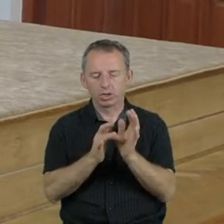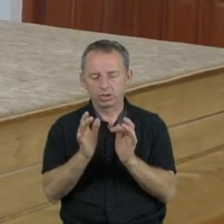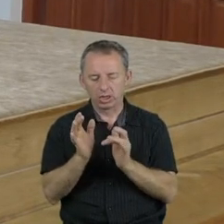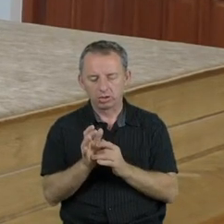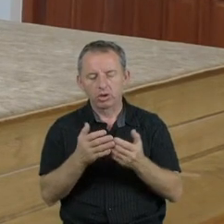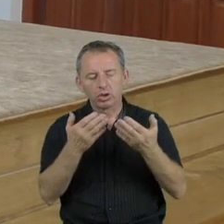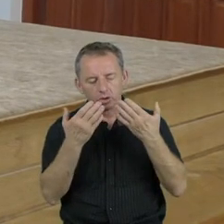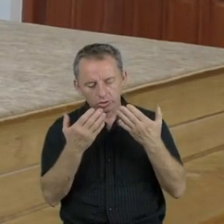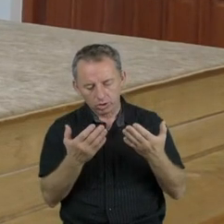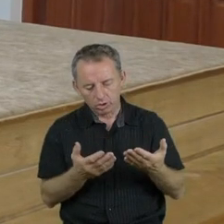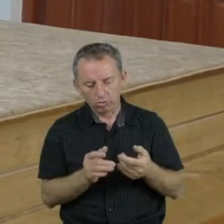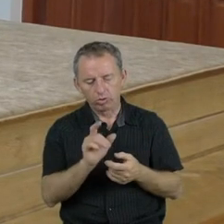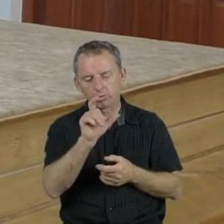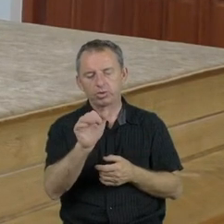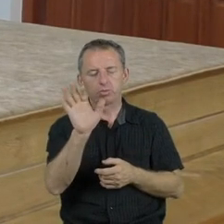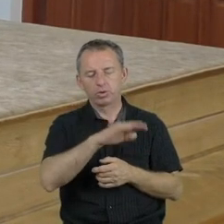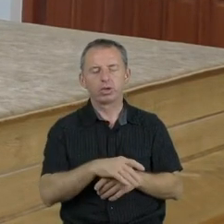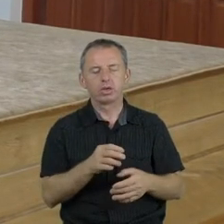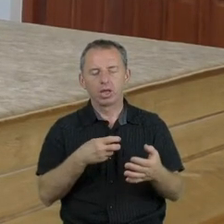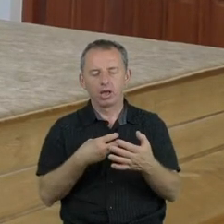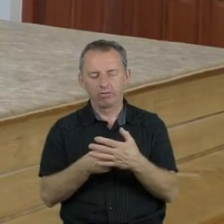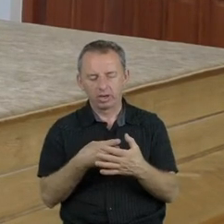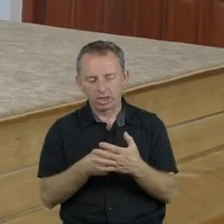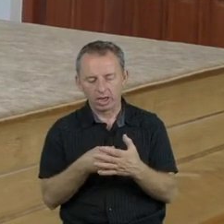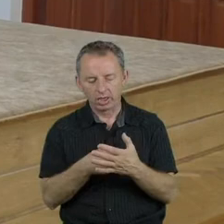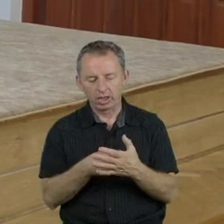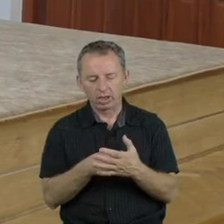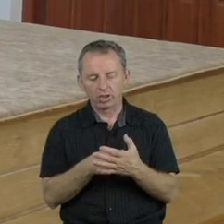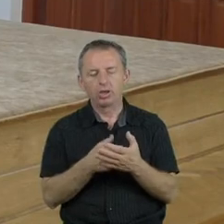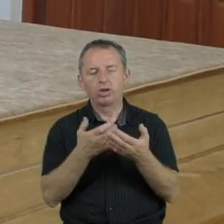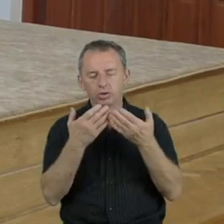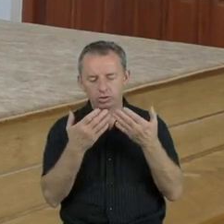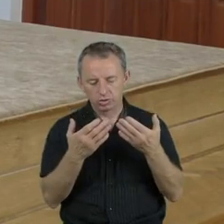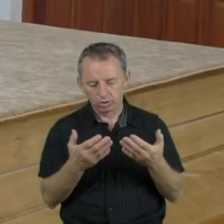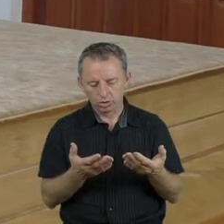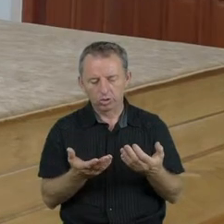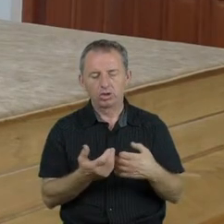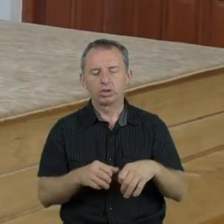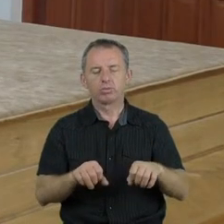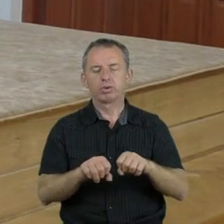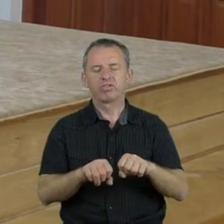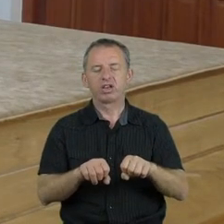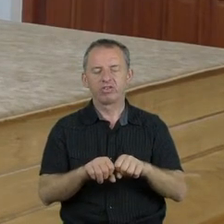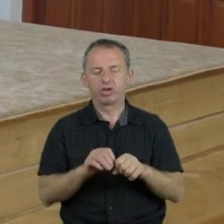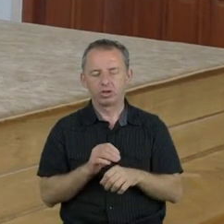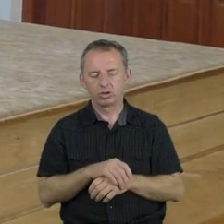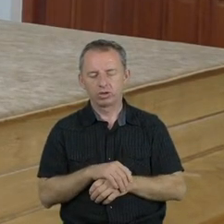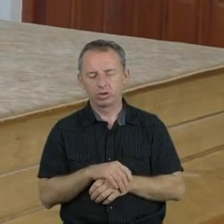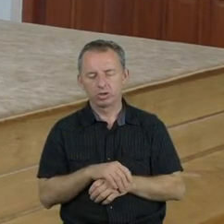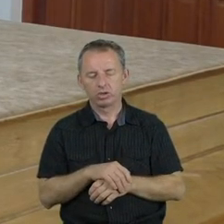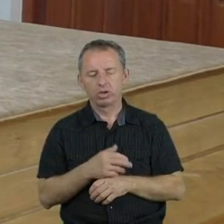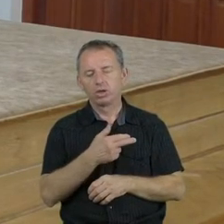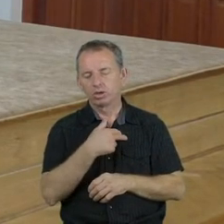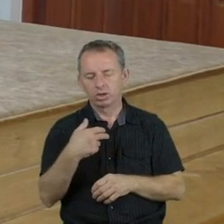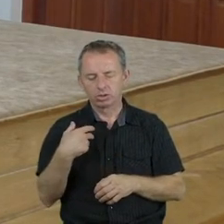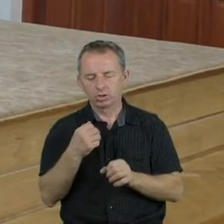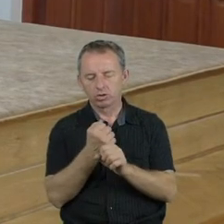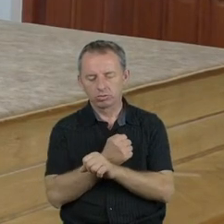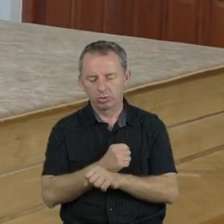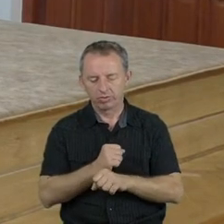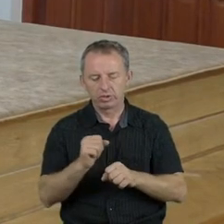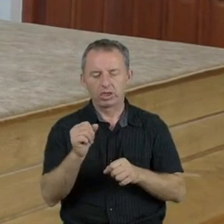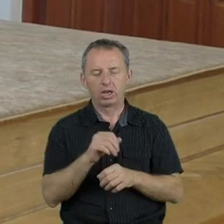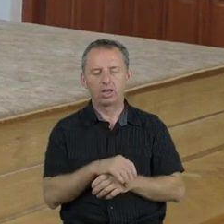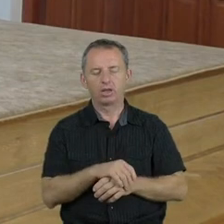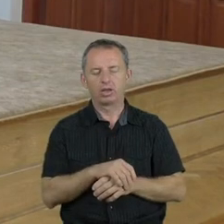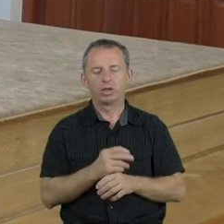Dziękujemy Ci, Boże, za Ewangelię. Dziękujemy Ci za sprawiedliwość naszego Zbawiciela,